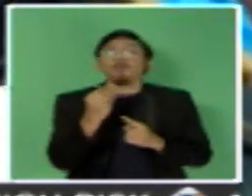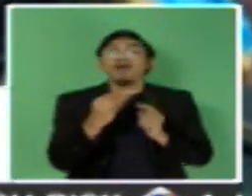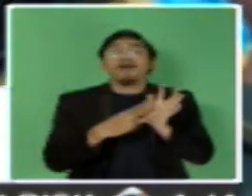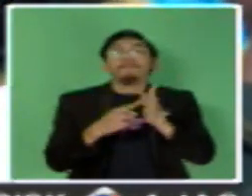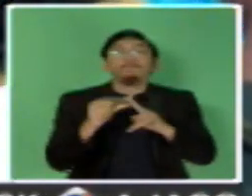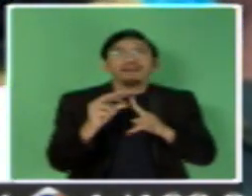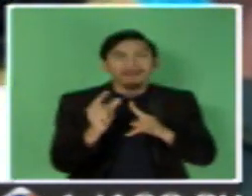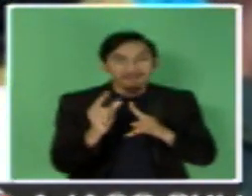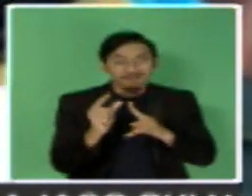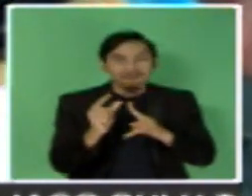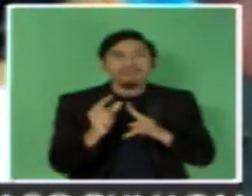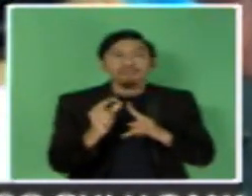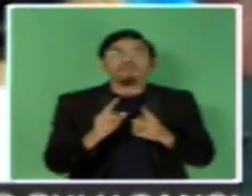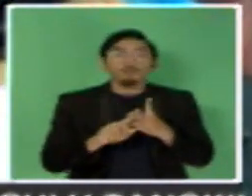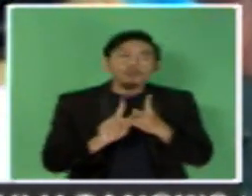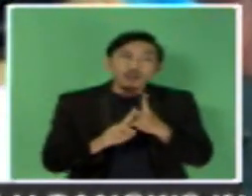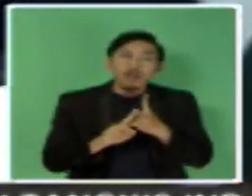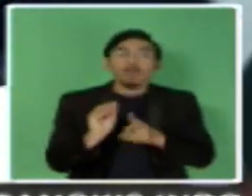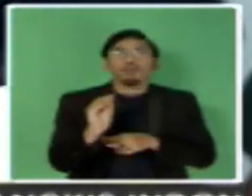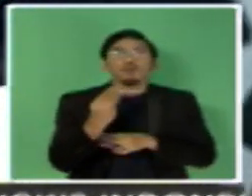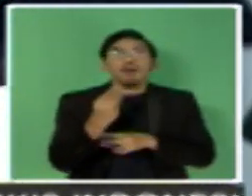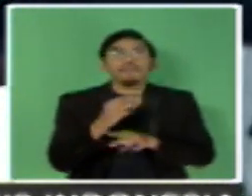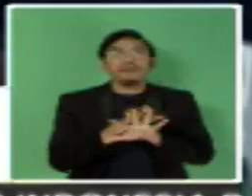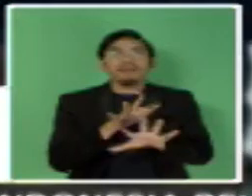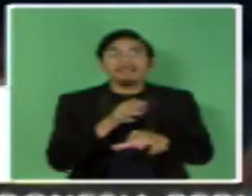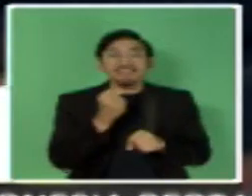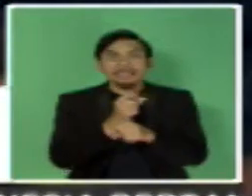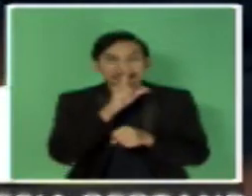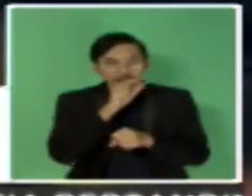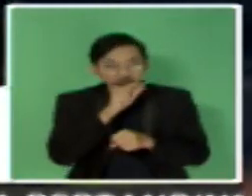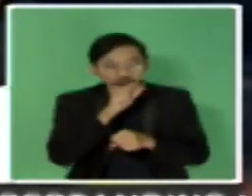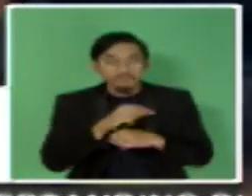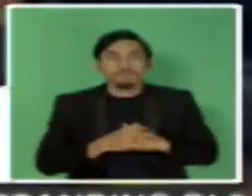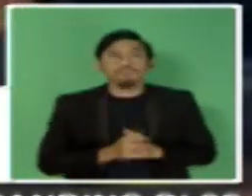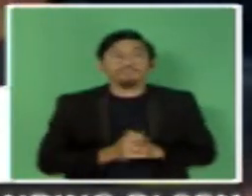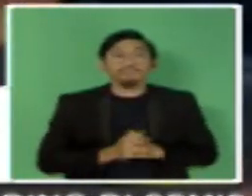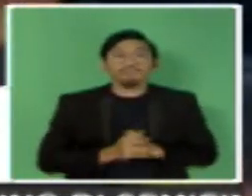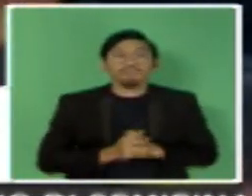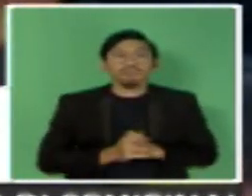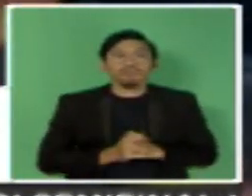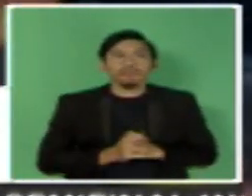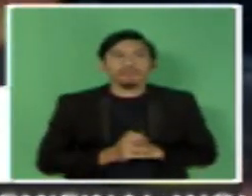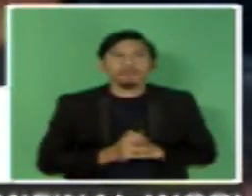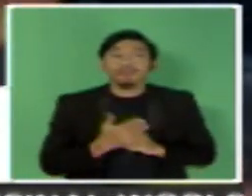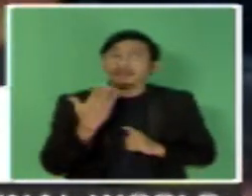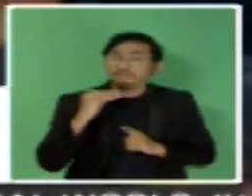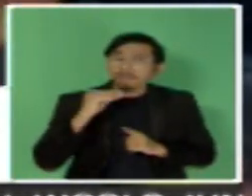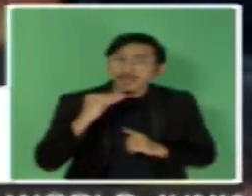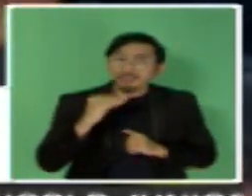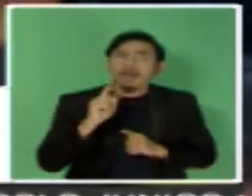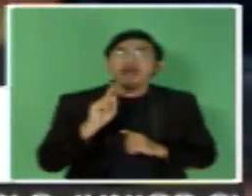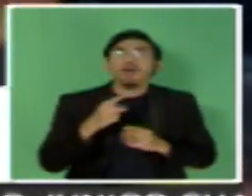juga Ketua Umum Partai Gerindra Prabowo. Sementara itu pada pagi ini kami juga melihat adanya Wakil Ketua